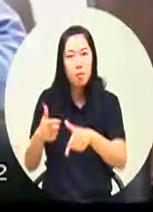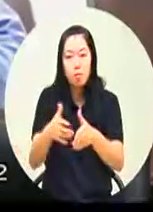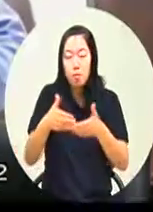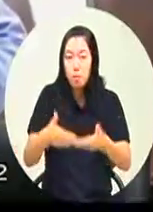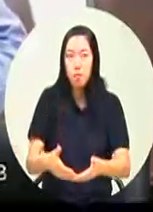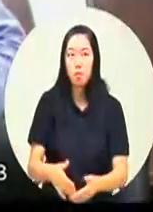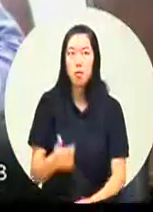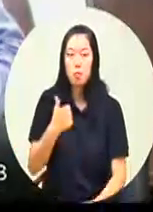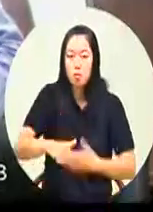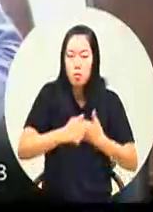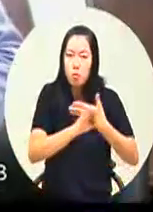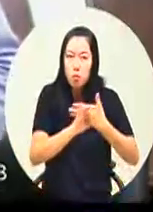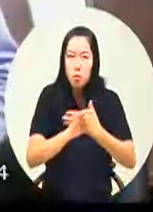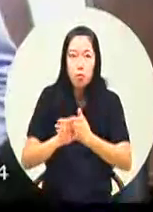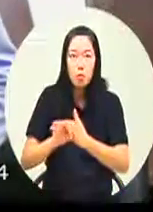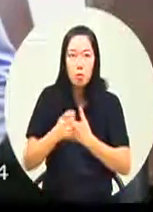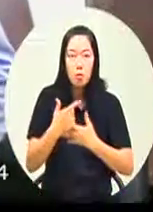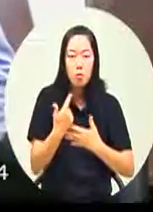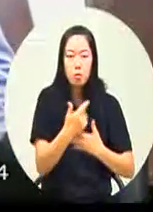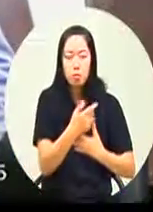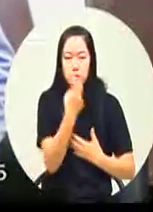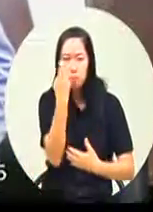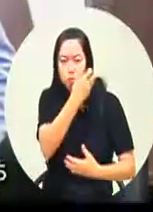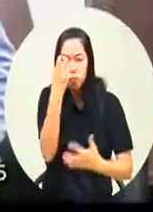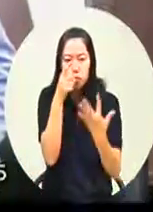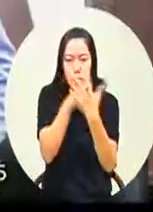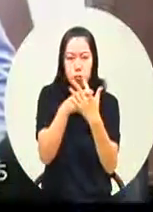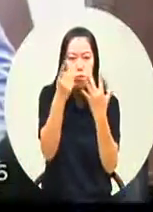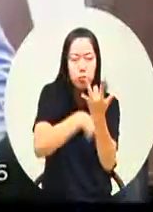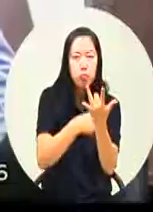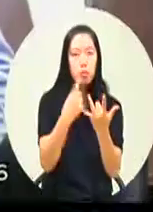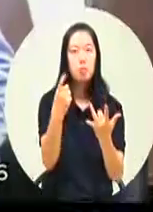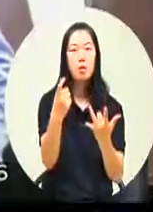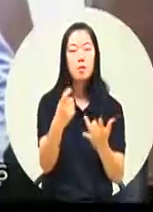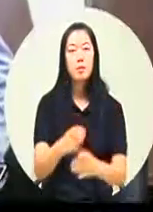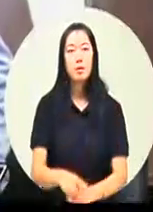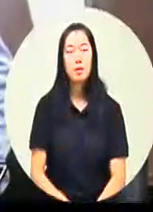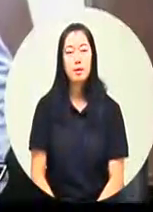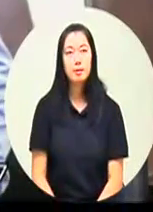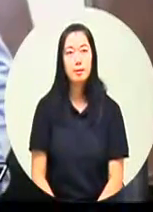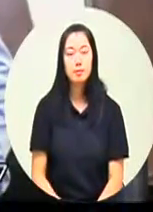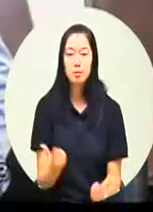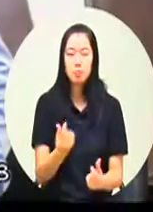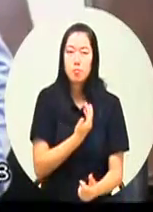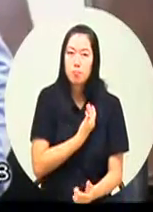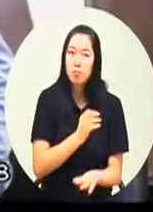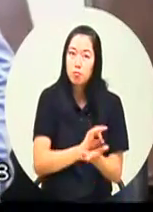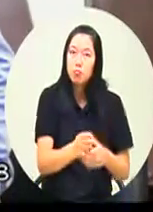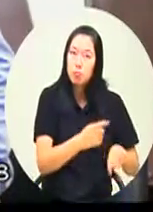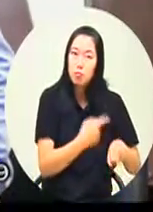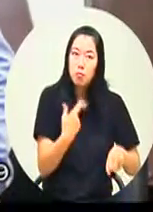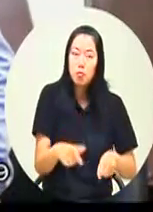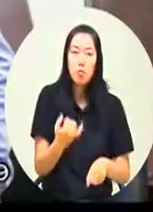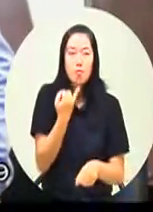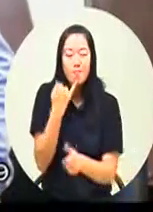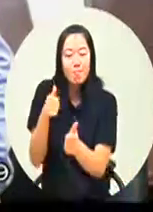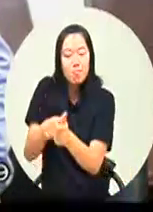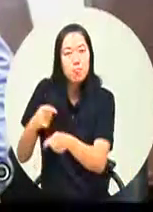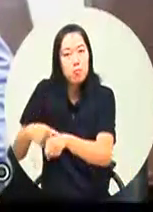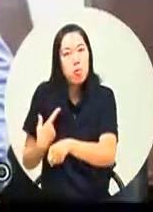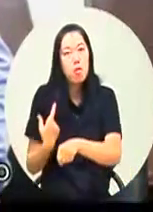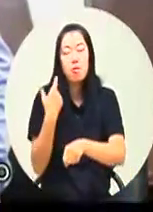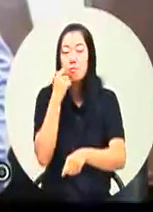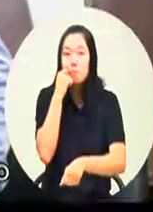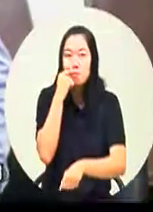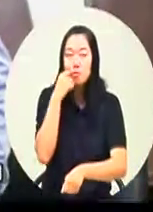没有办法去检测他的设计他的整个耐用性跟所谓的可靠性，那这个又